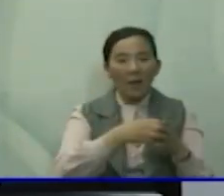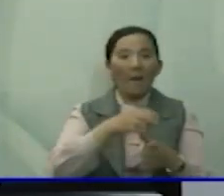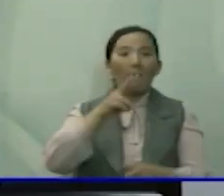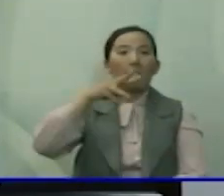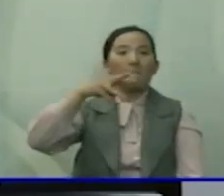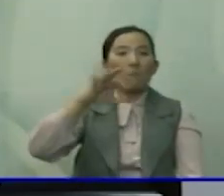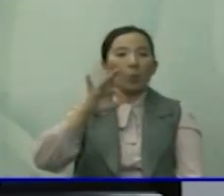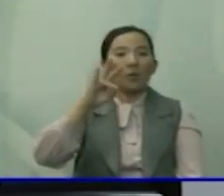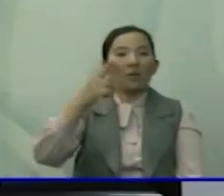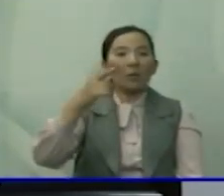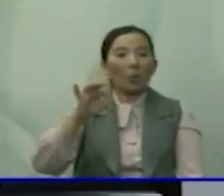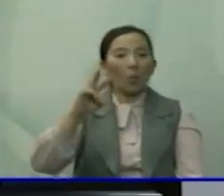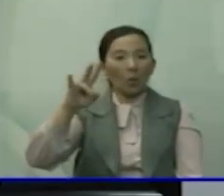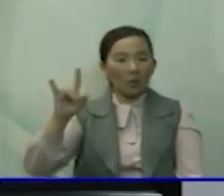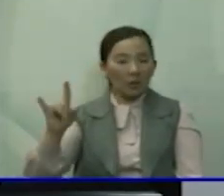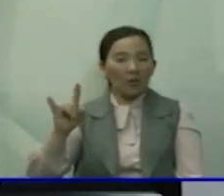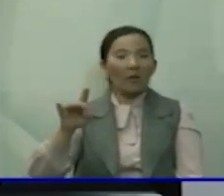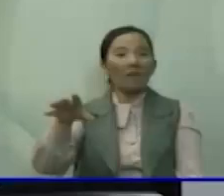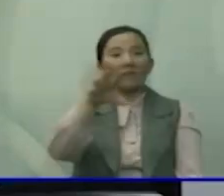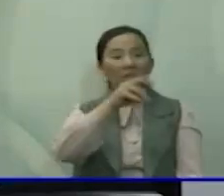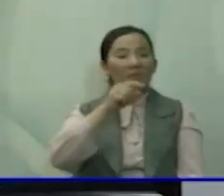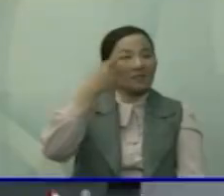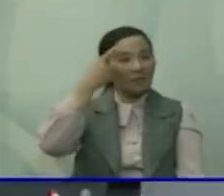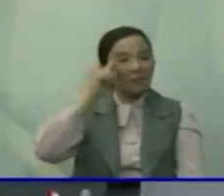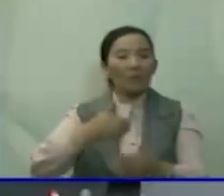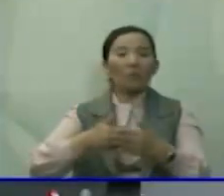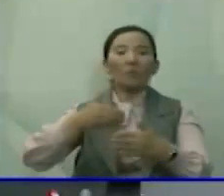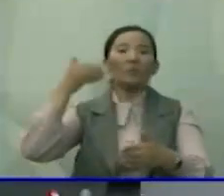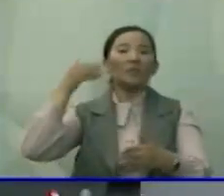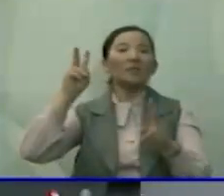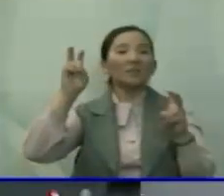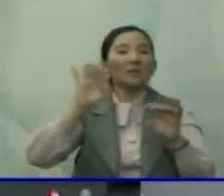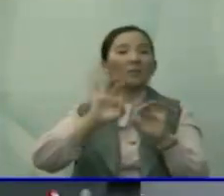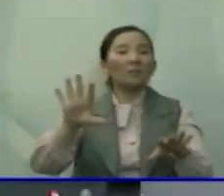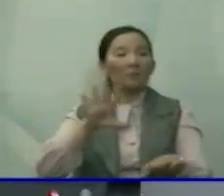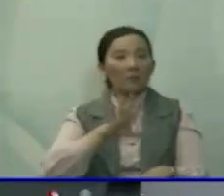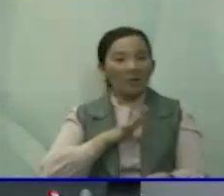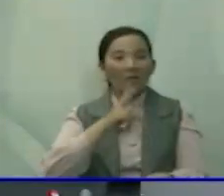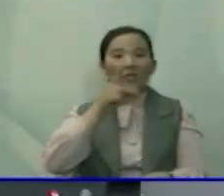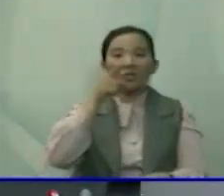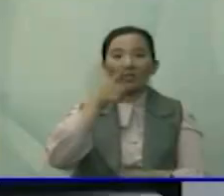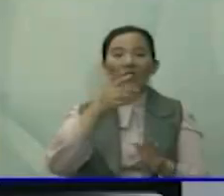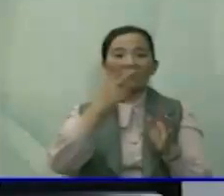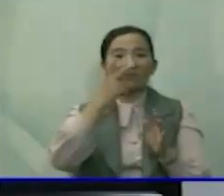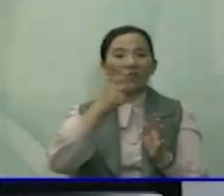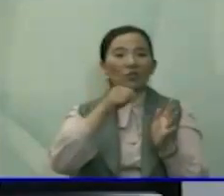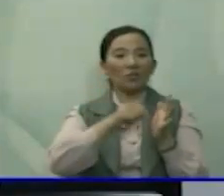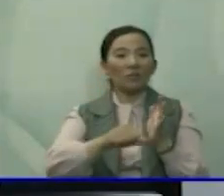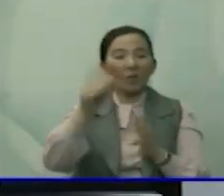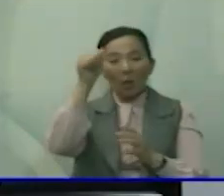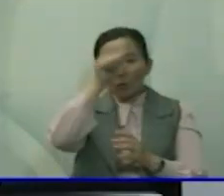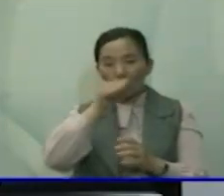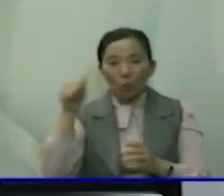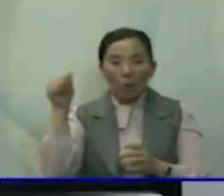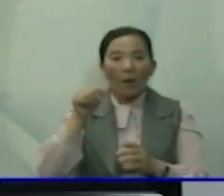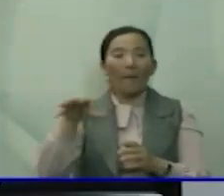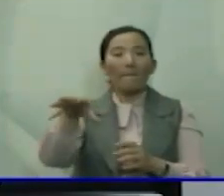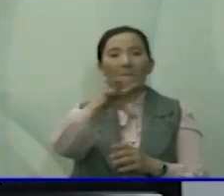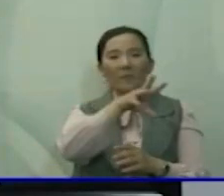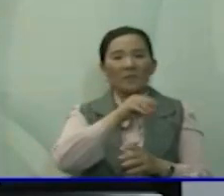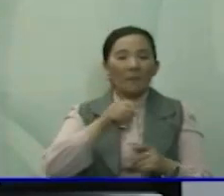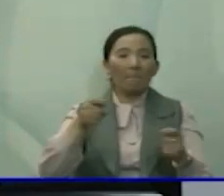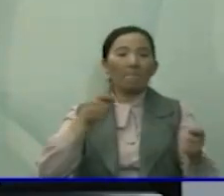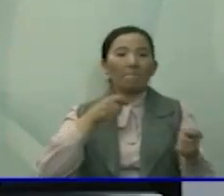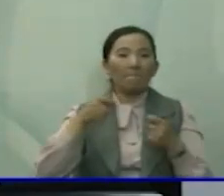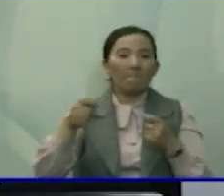уже знаем из предыдущих тем в 1206 году предводителем всех монголов